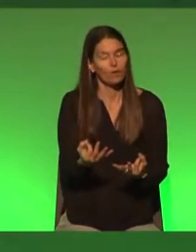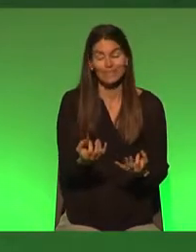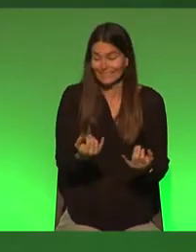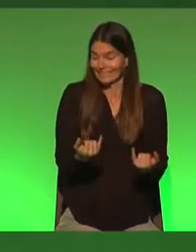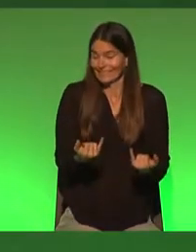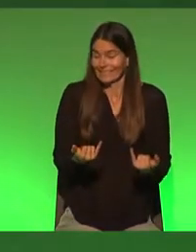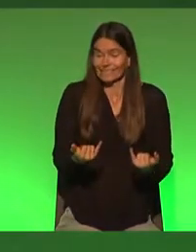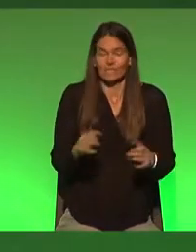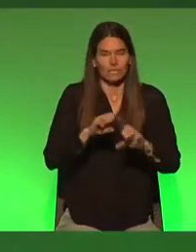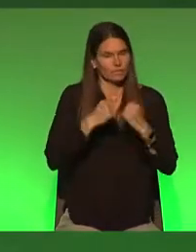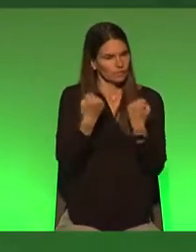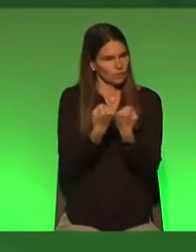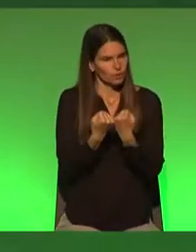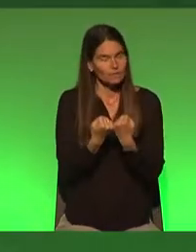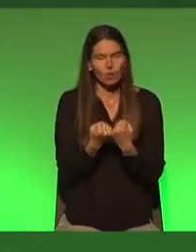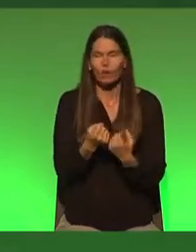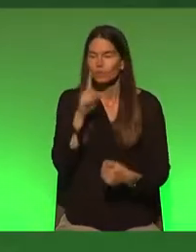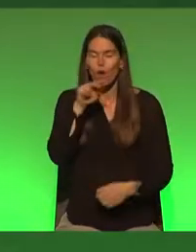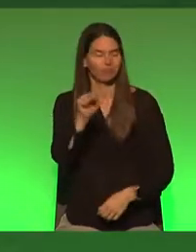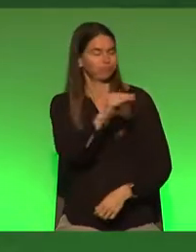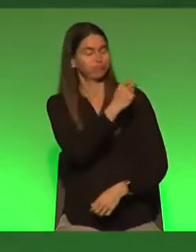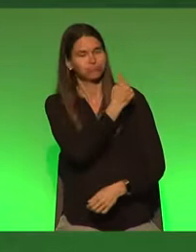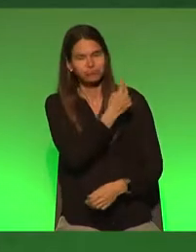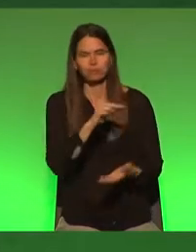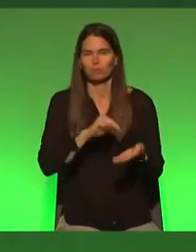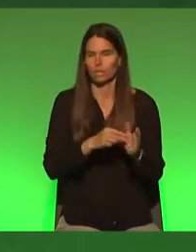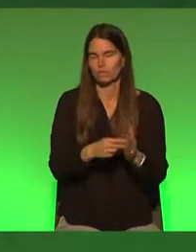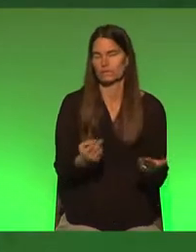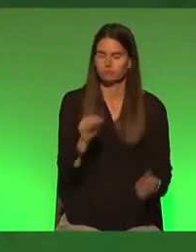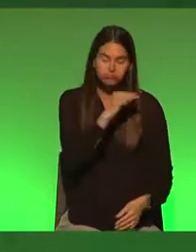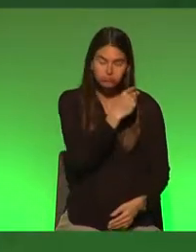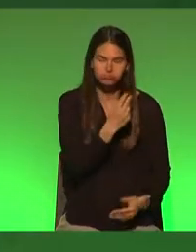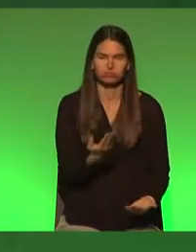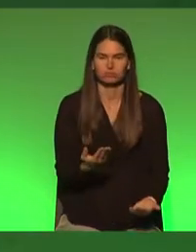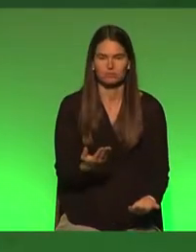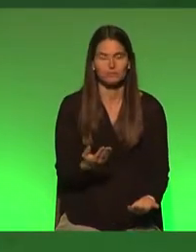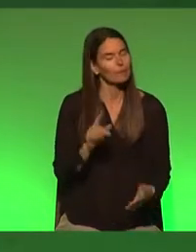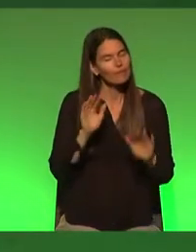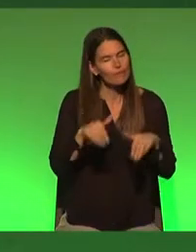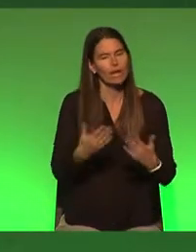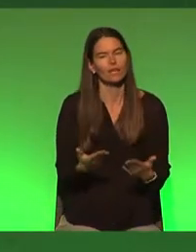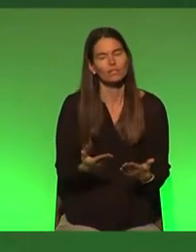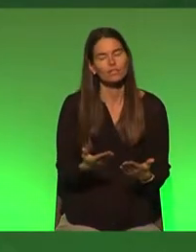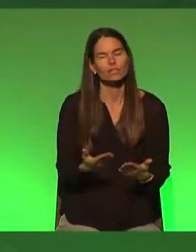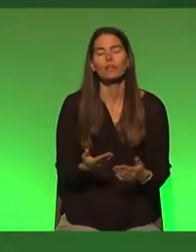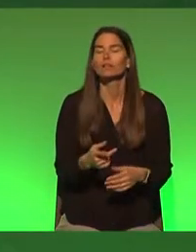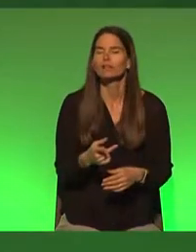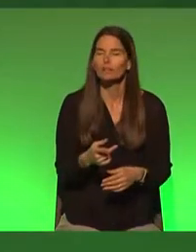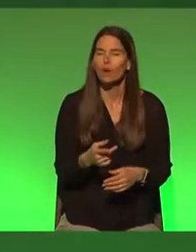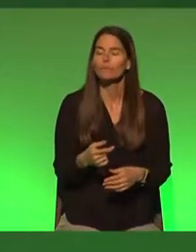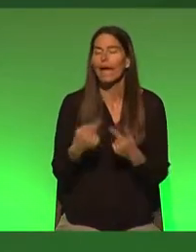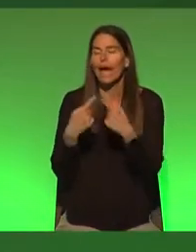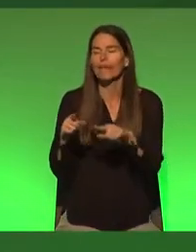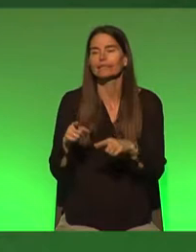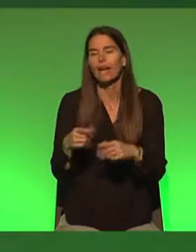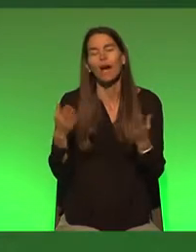zurzeit für eine vergangenheitsorientierte Politik, die uns dargeboten wird? Aber es ist falsch. Anders als die politischen